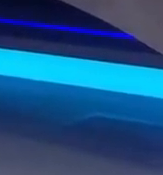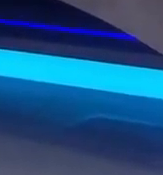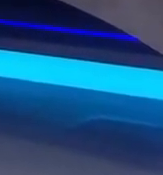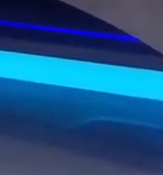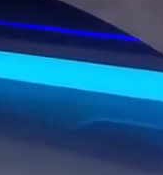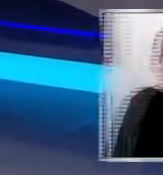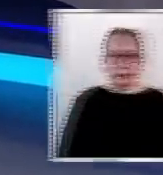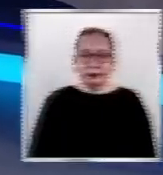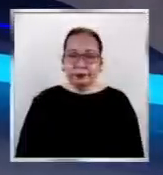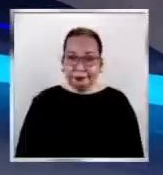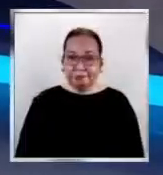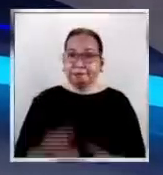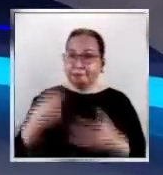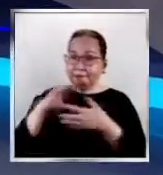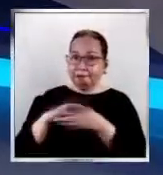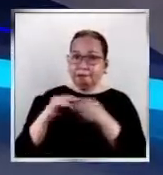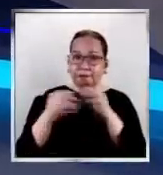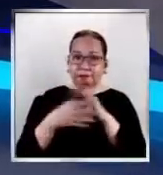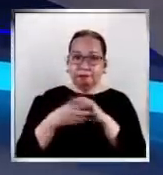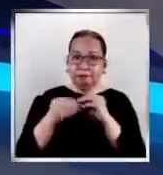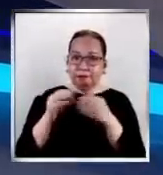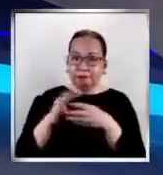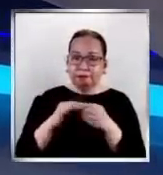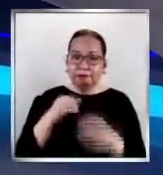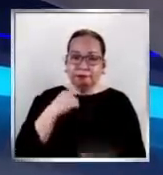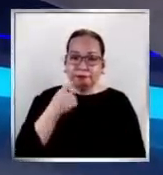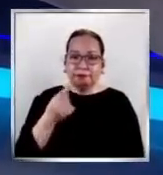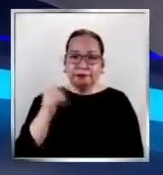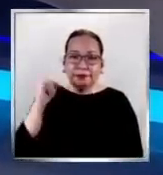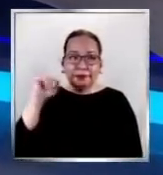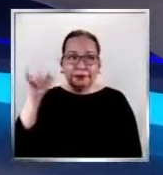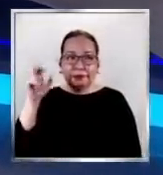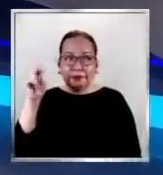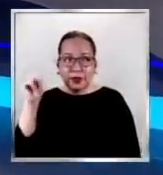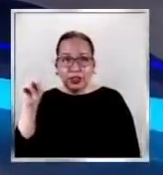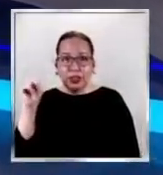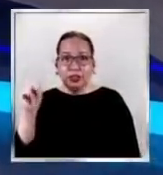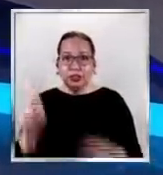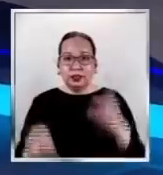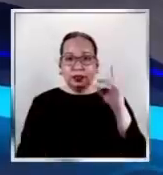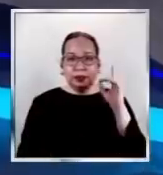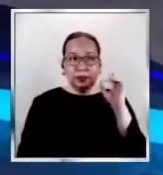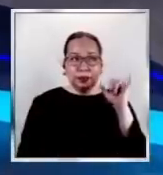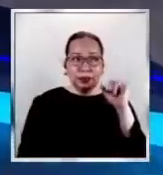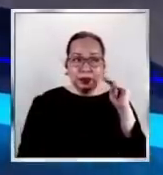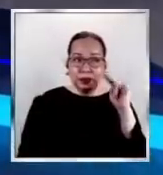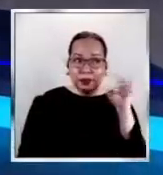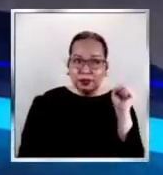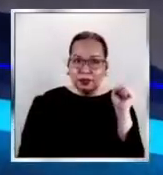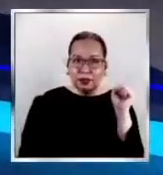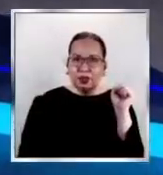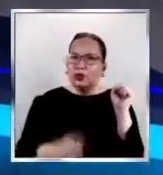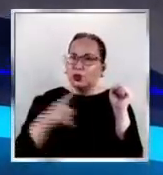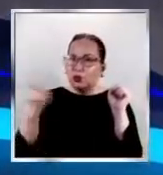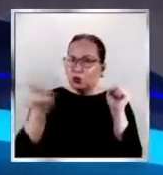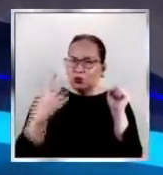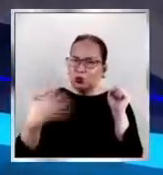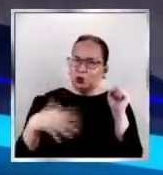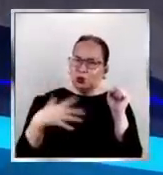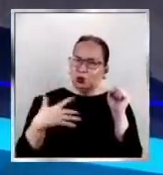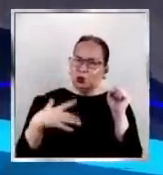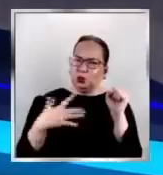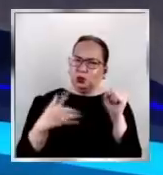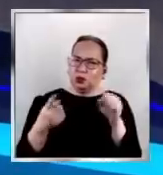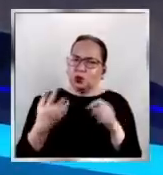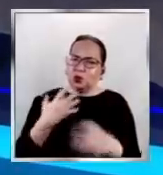Ikinuwento sa akin ang soon-to-be married na sina Jennylyn Mercado at Dennis Trillo na hindi pala basta-basta ang pinagdaanan nila para sa pangarap na